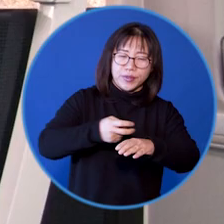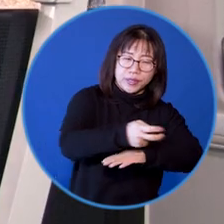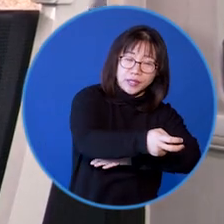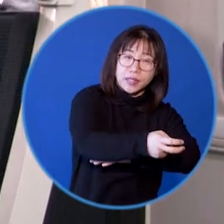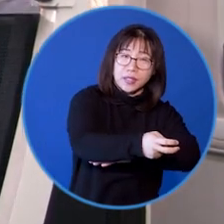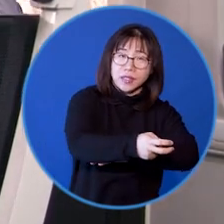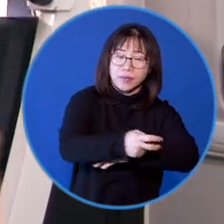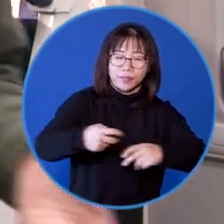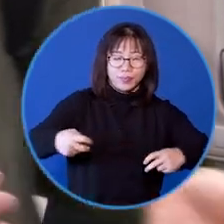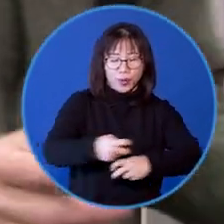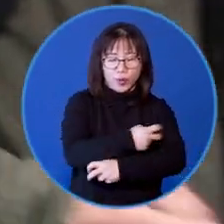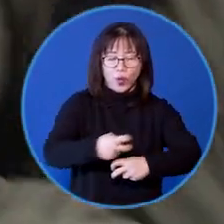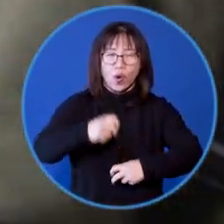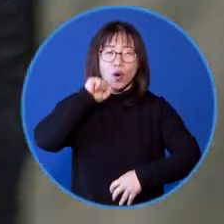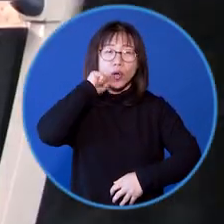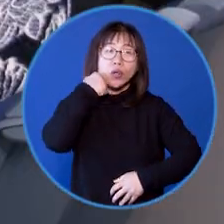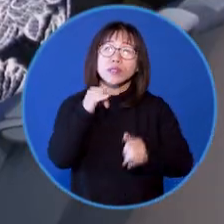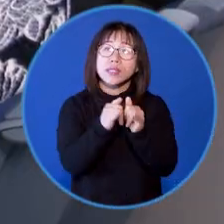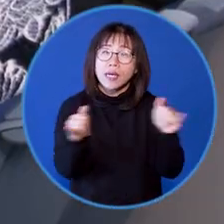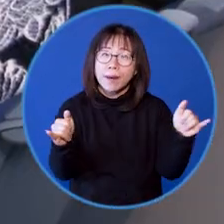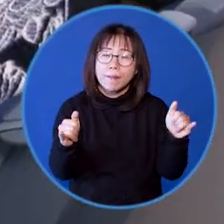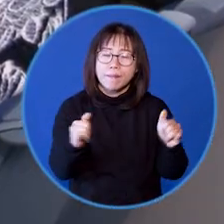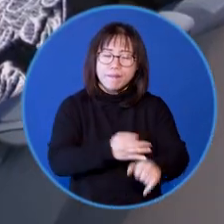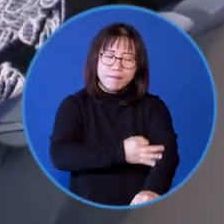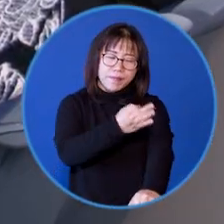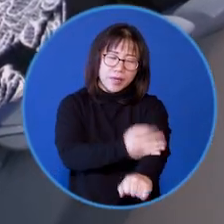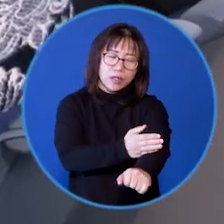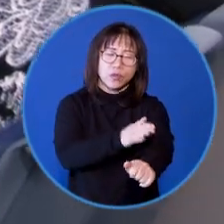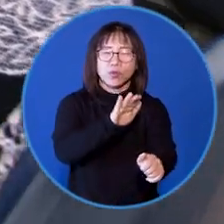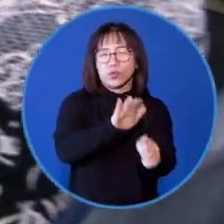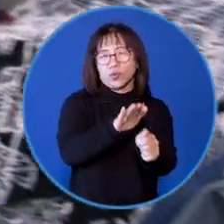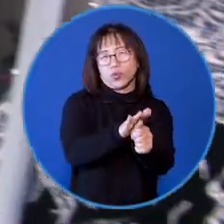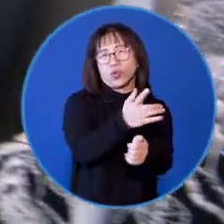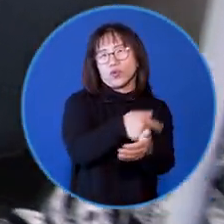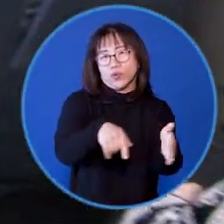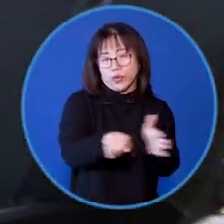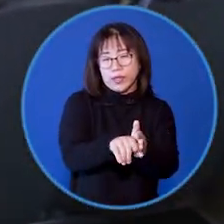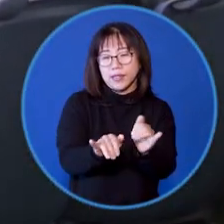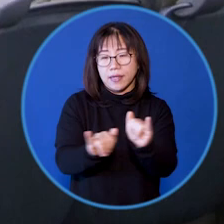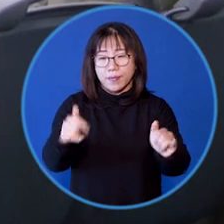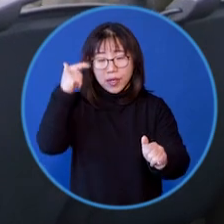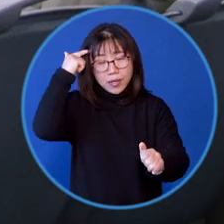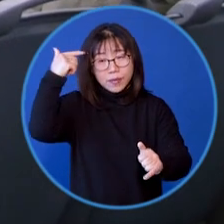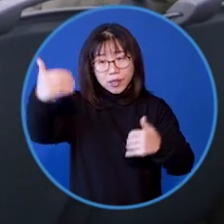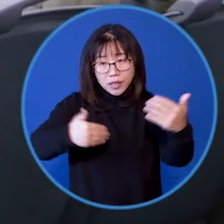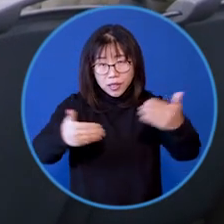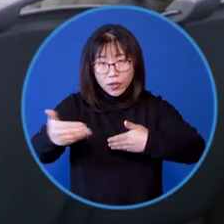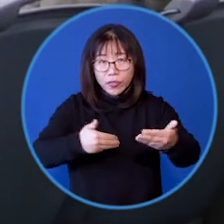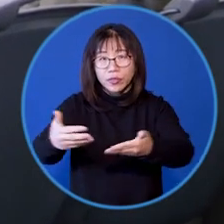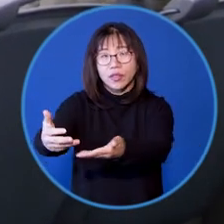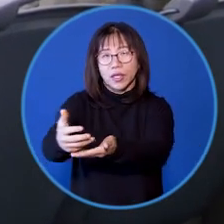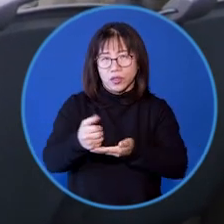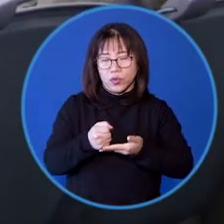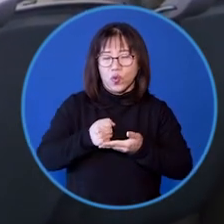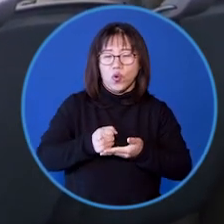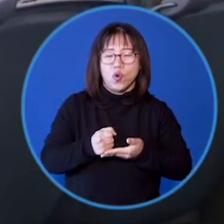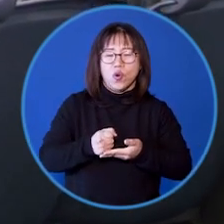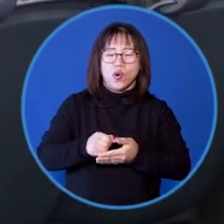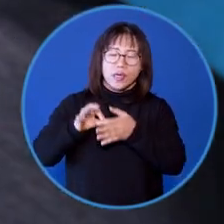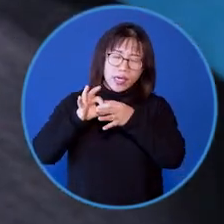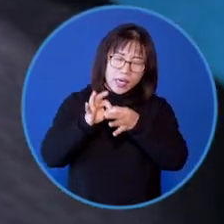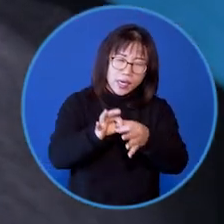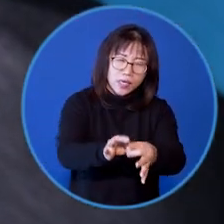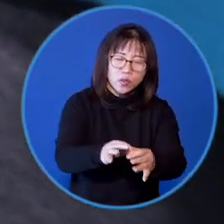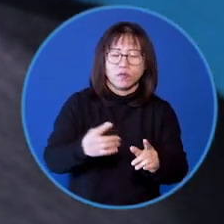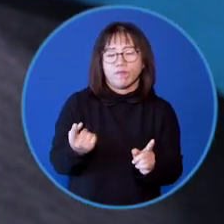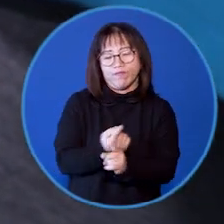장애인 복지관은 교통약자들이 일상생활의 불편함을 최소화하기 위해 이용자들의 의견을 수렴해 노선